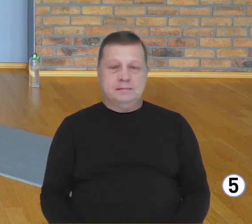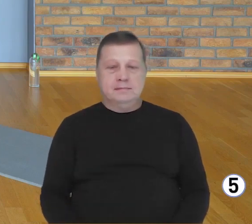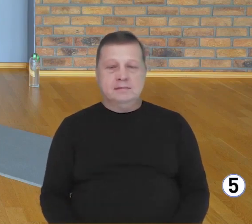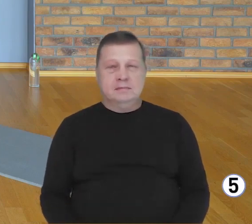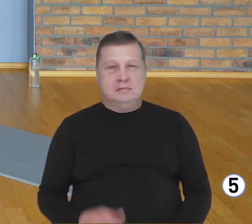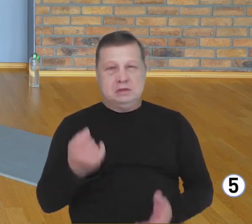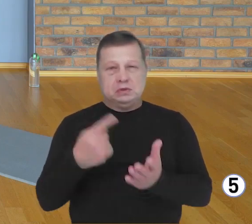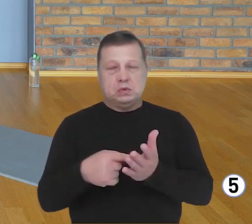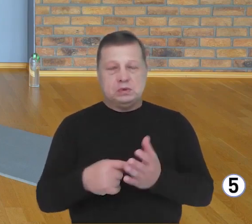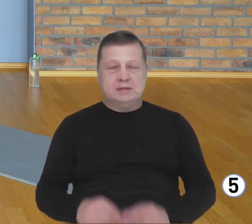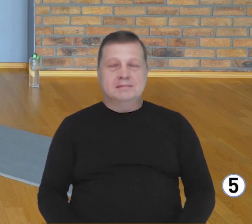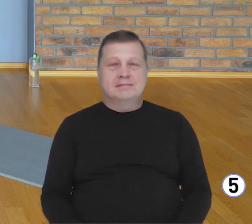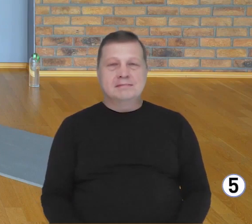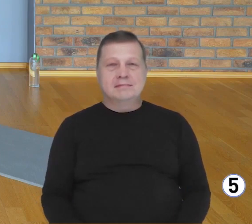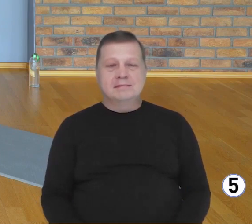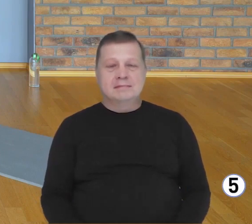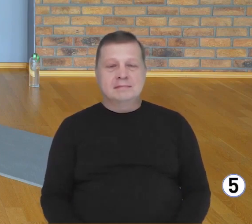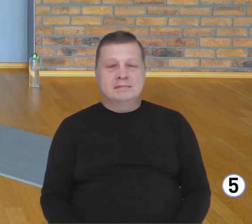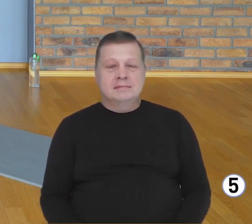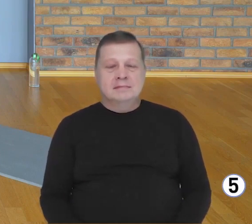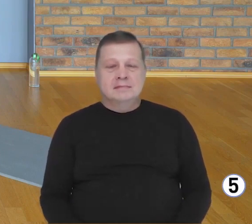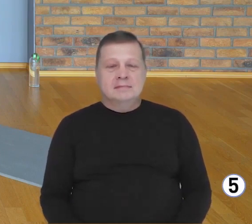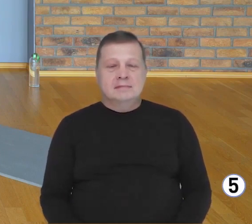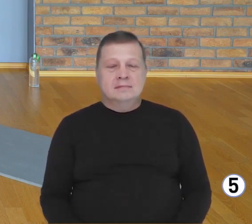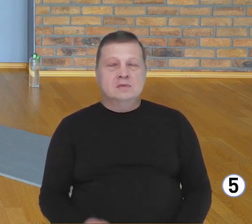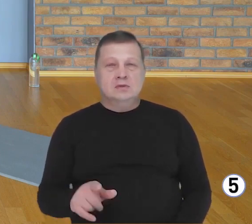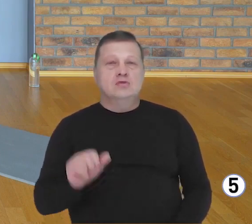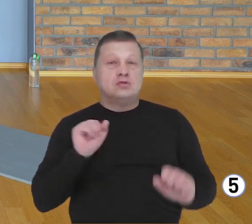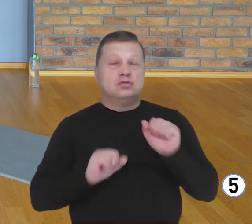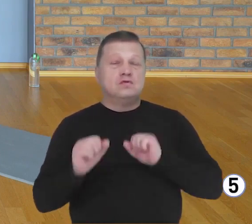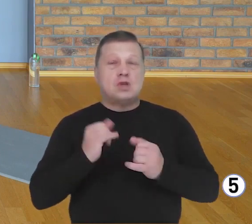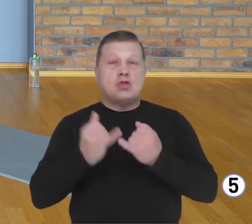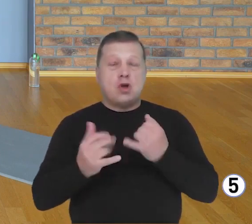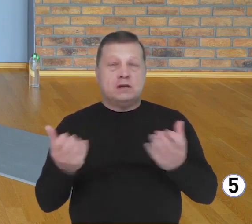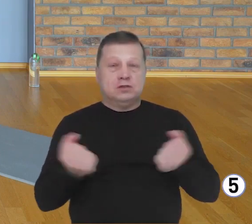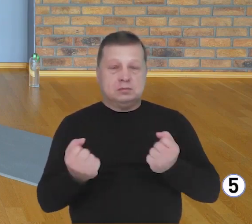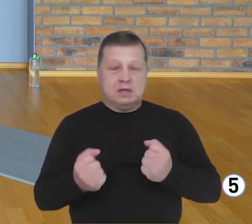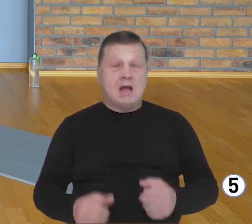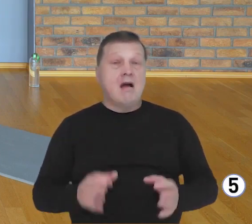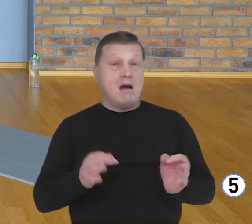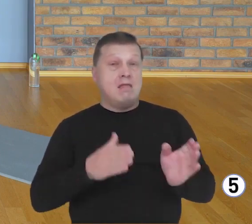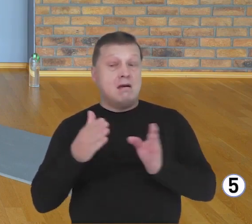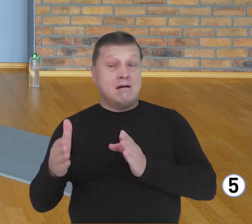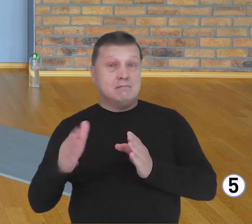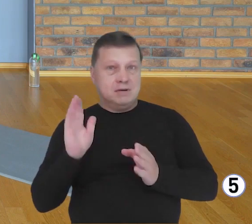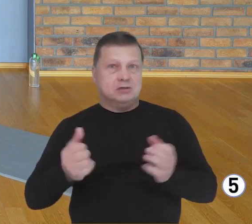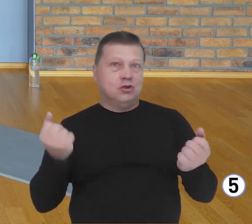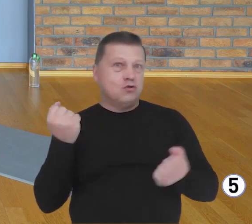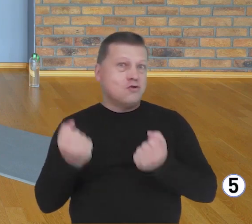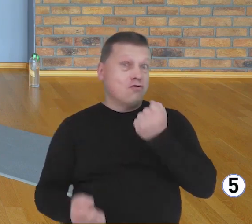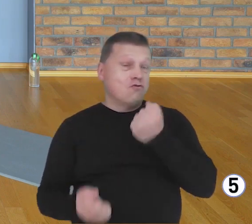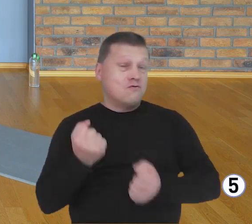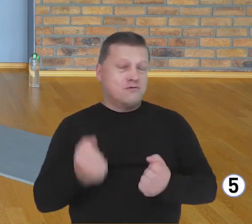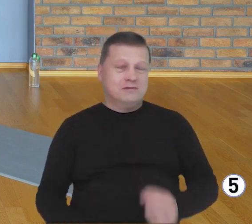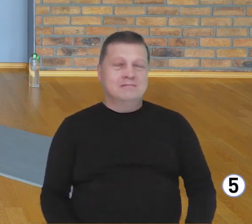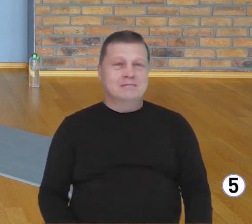Dobrze, końcóweczka tych ćwiczeń wzmacniających na nogi. Teraz będzie najtrudniejsza przed